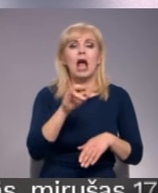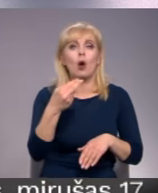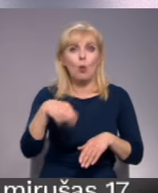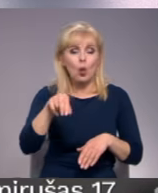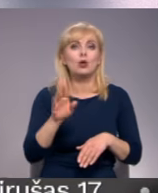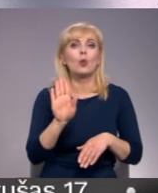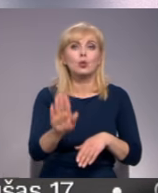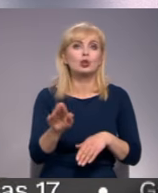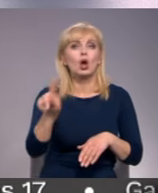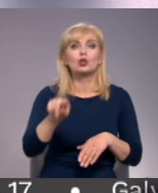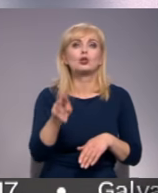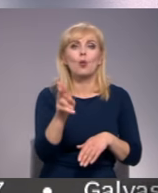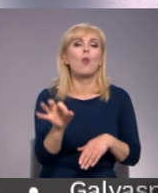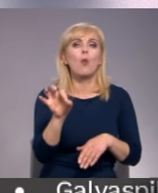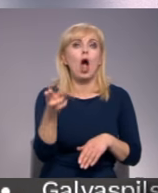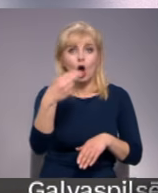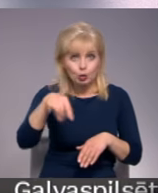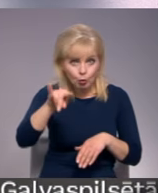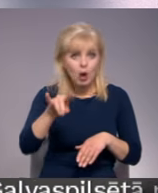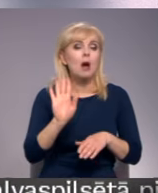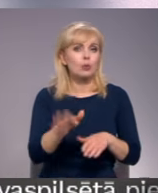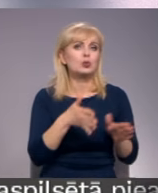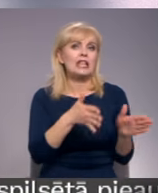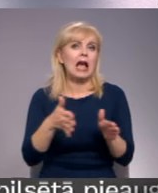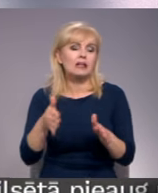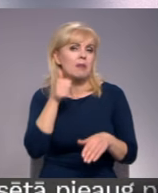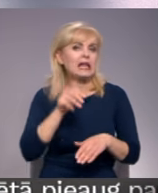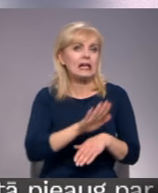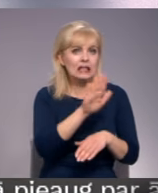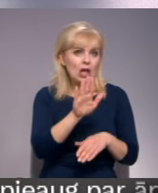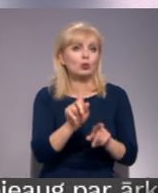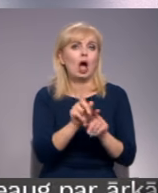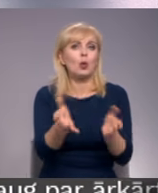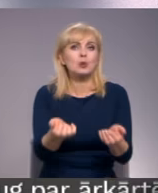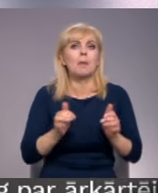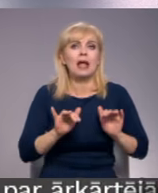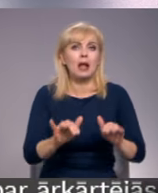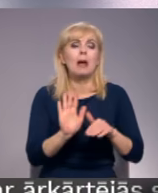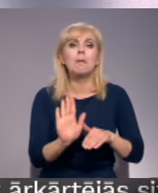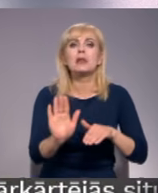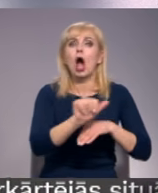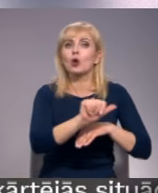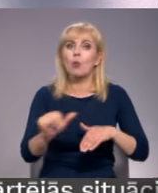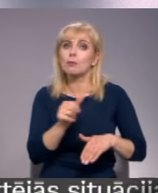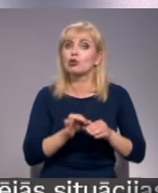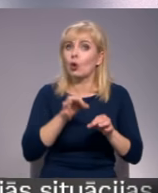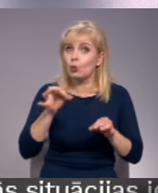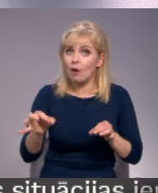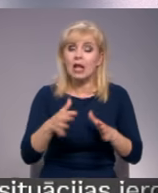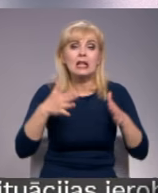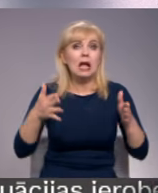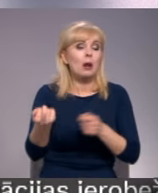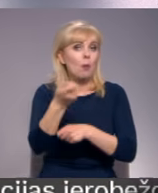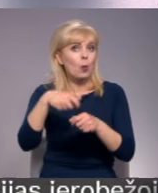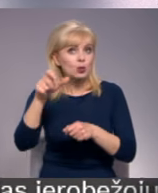Skodu būtiski ietekmēs ikdienu un uzņēmējdarbību pierobežas novadā. Lielajiem uzņēmējiem šāda situācija liek samazināt produkcijas